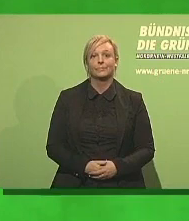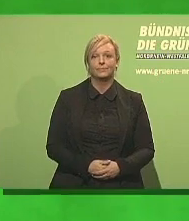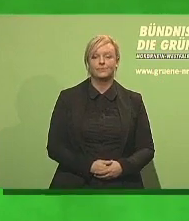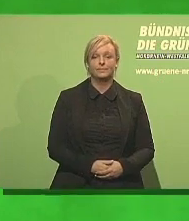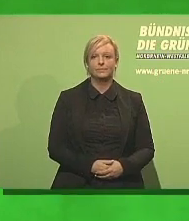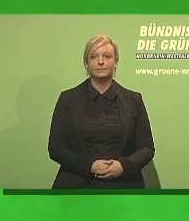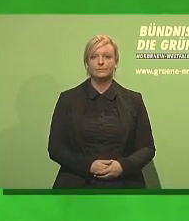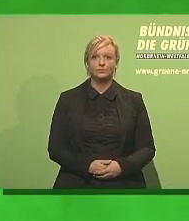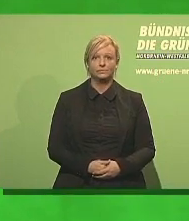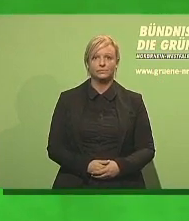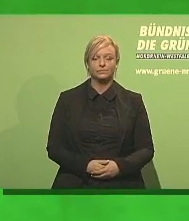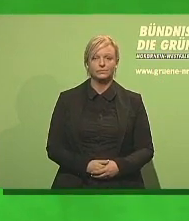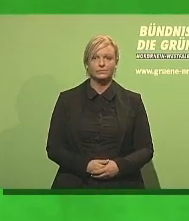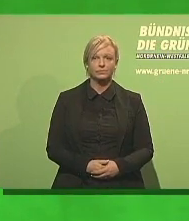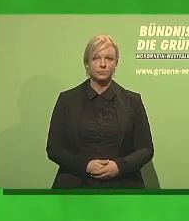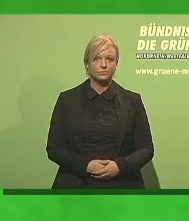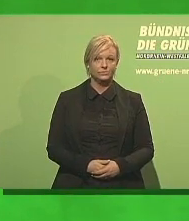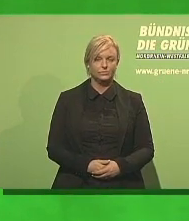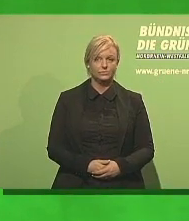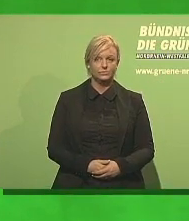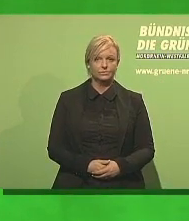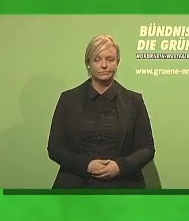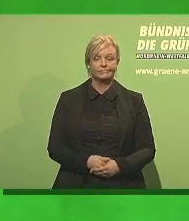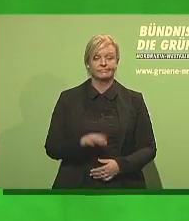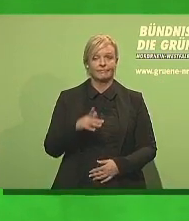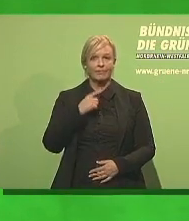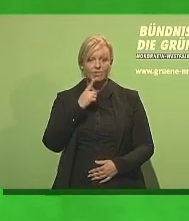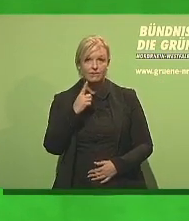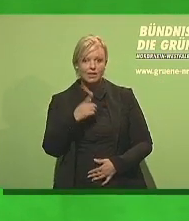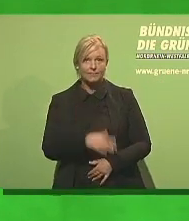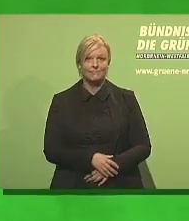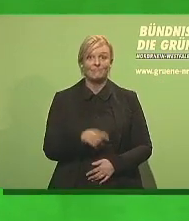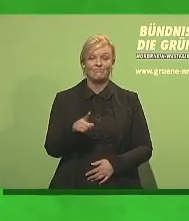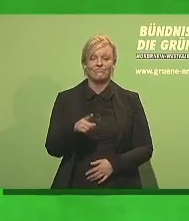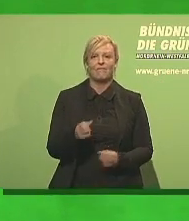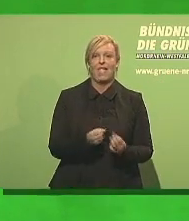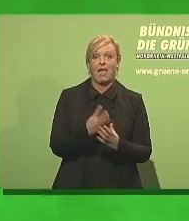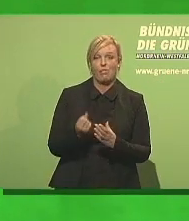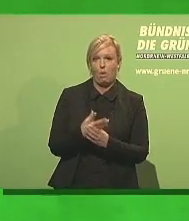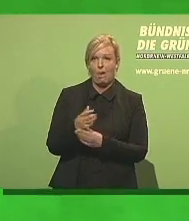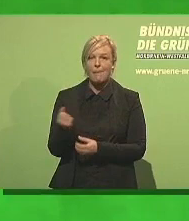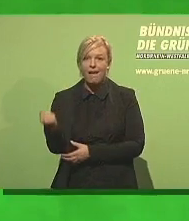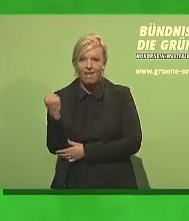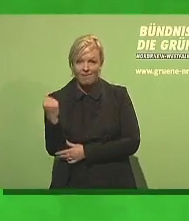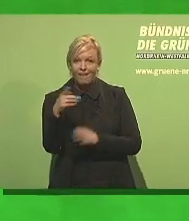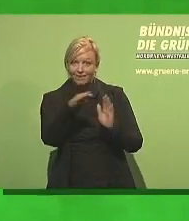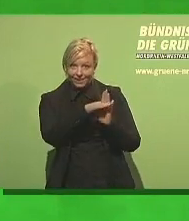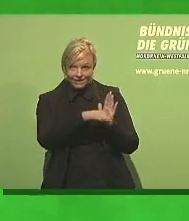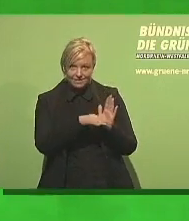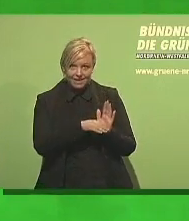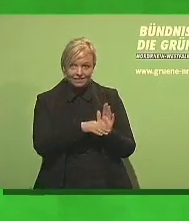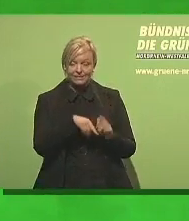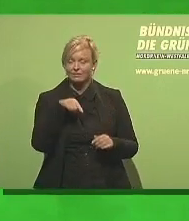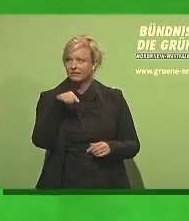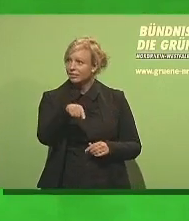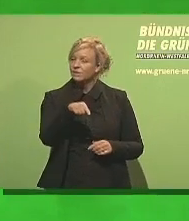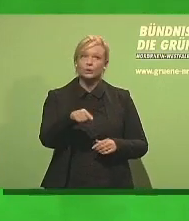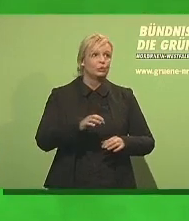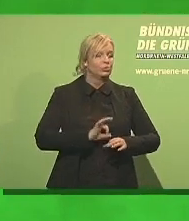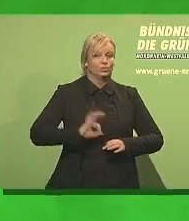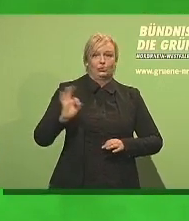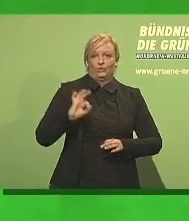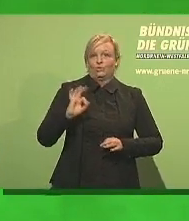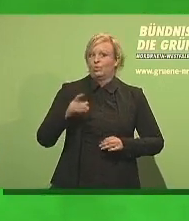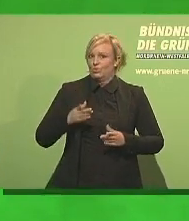Und ich sage euch, das Erneuerbare-Energie-Gesetz ist nicht nur der effektivste Weg für eine nachhaltige